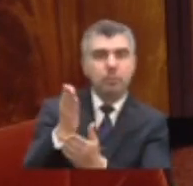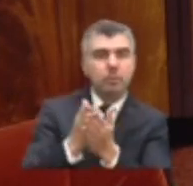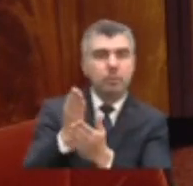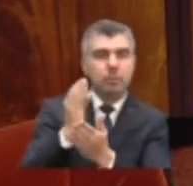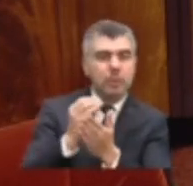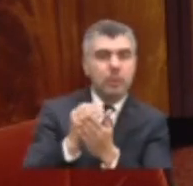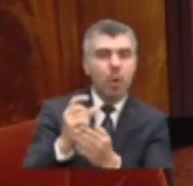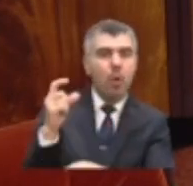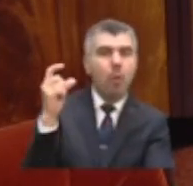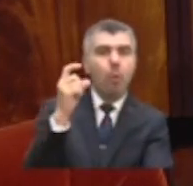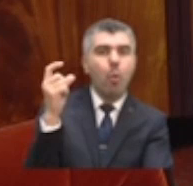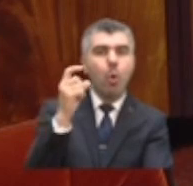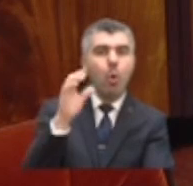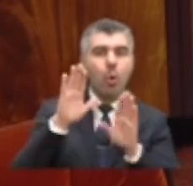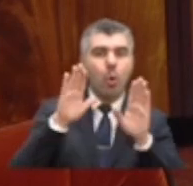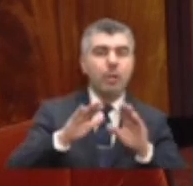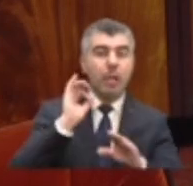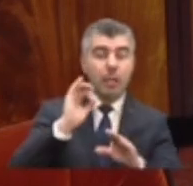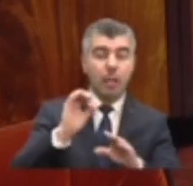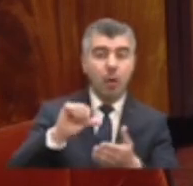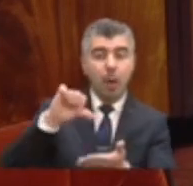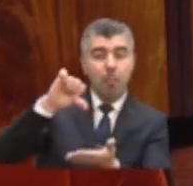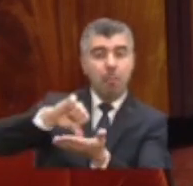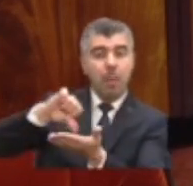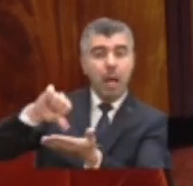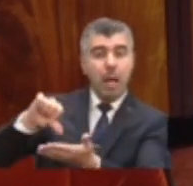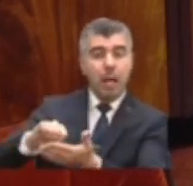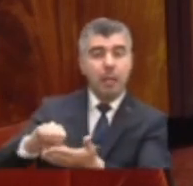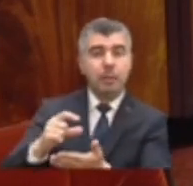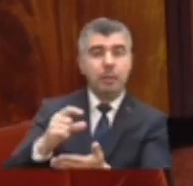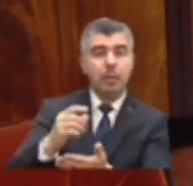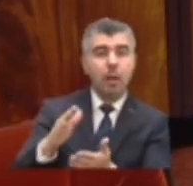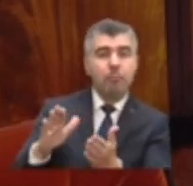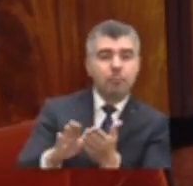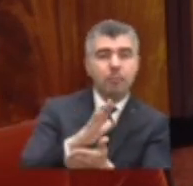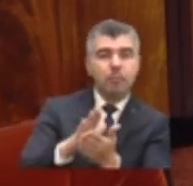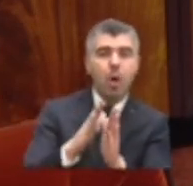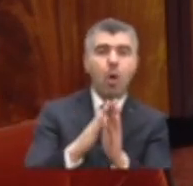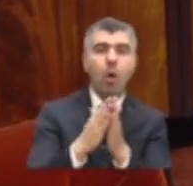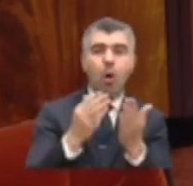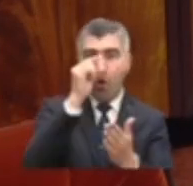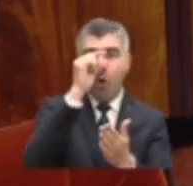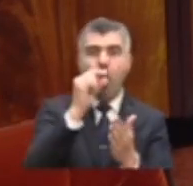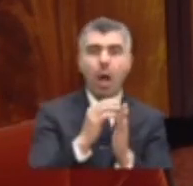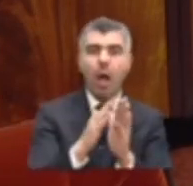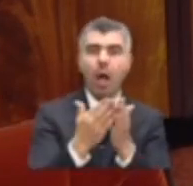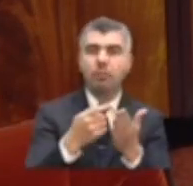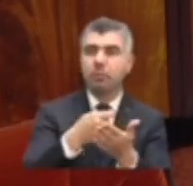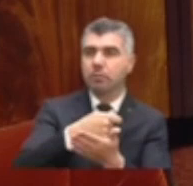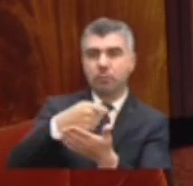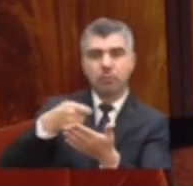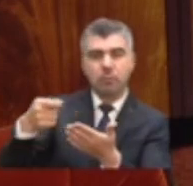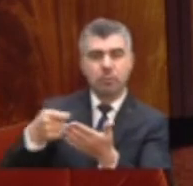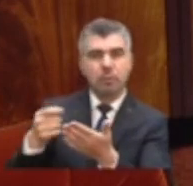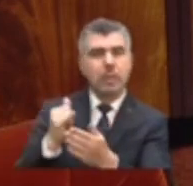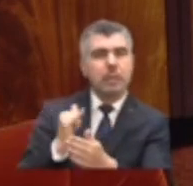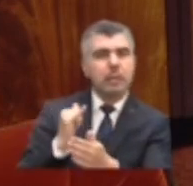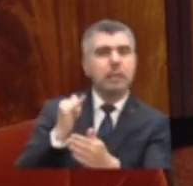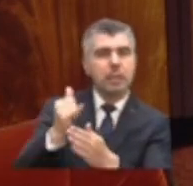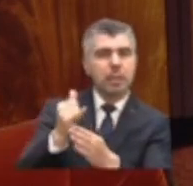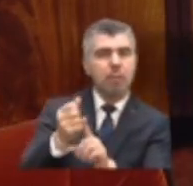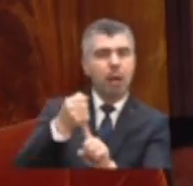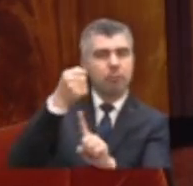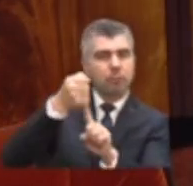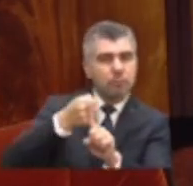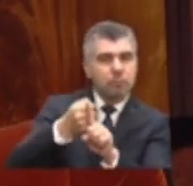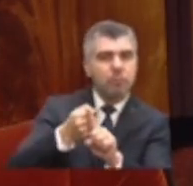وتزويد المساجد والمراكز الإسلامية بنسخ من القرآن الكريم، وتكثيف الزيارات الميدانية. كل هذا